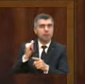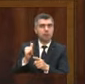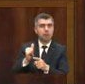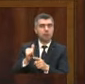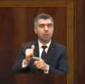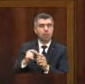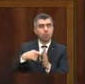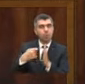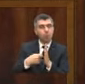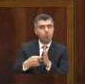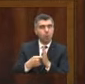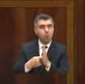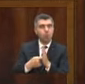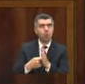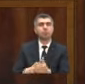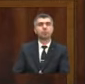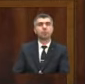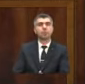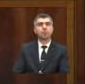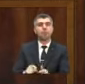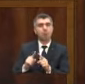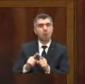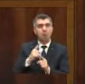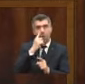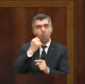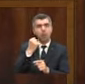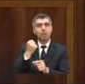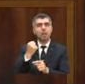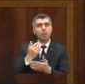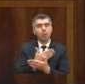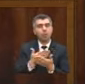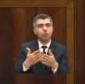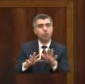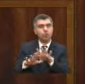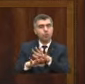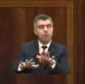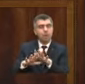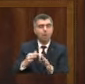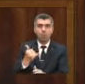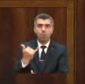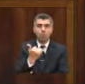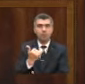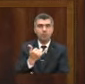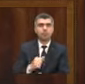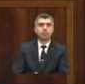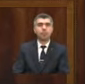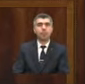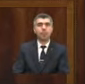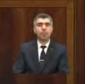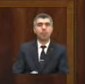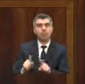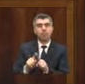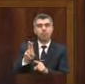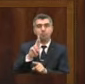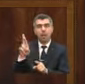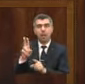الورش المشروعي، هذا الورش الوطني المجتمعي الهام بما يحقق تطلعات جلالة